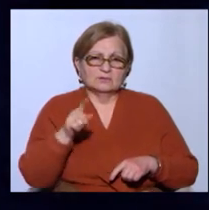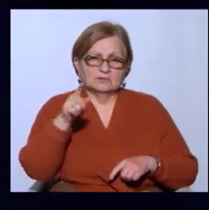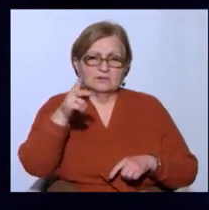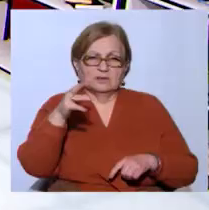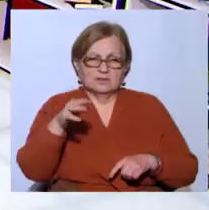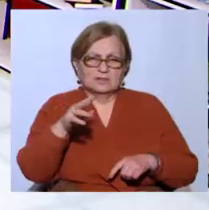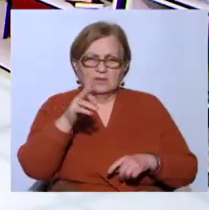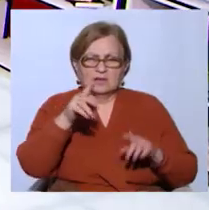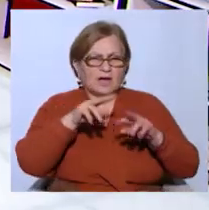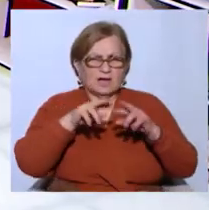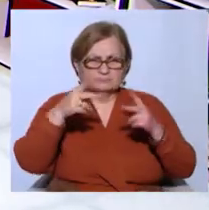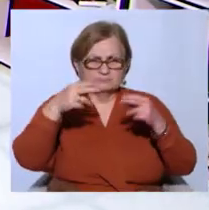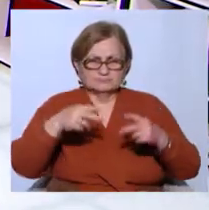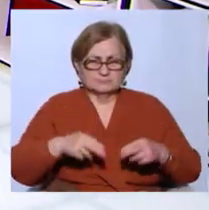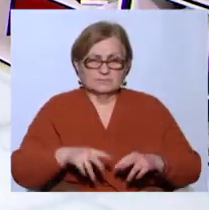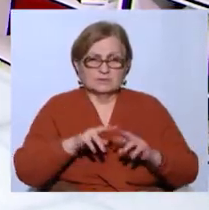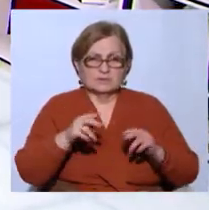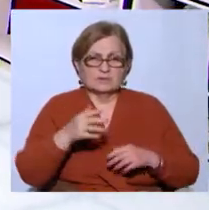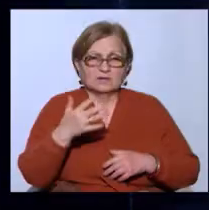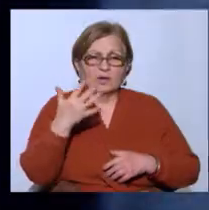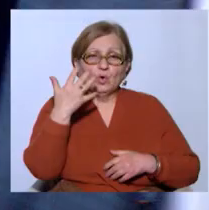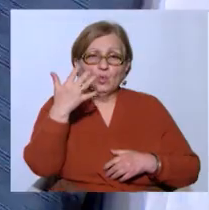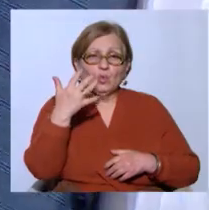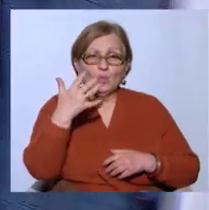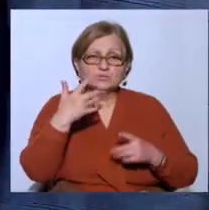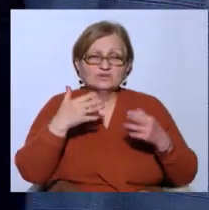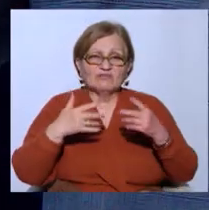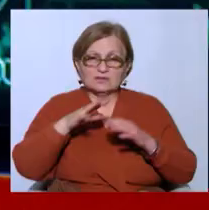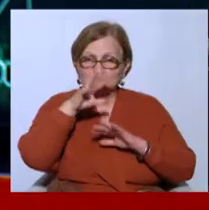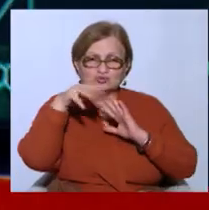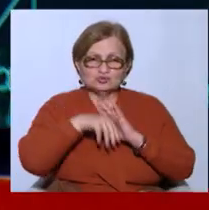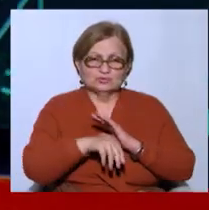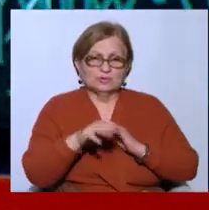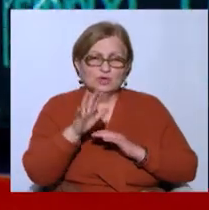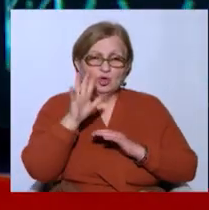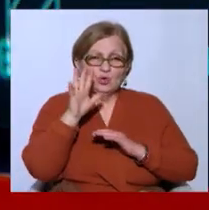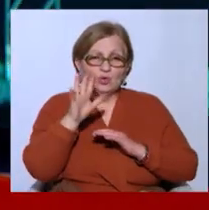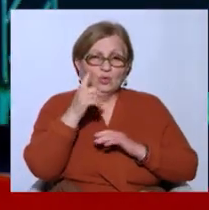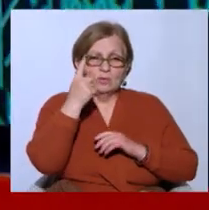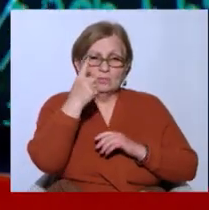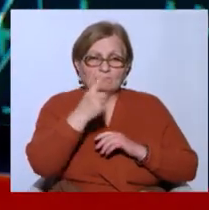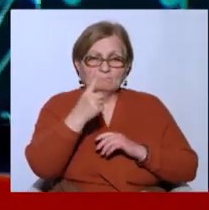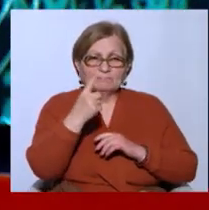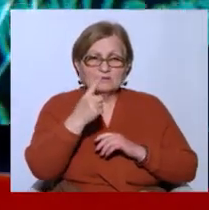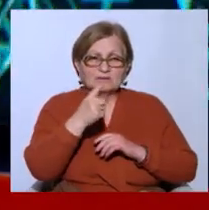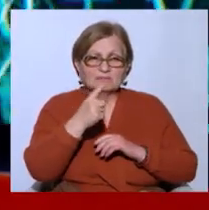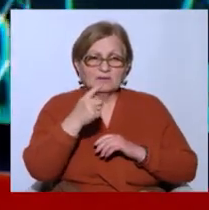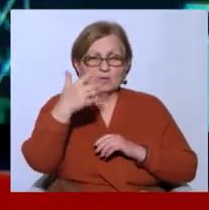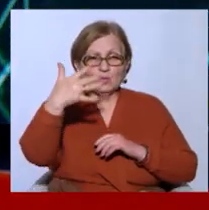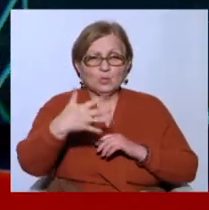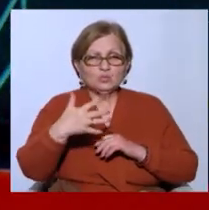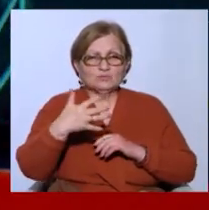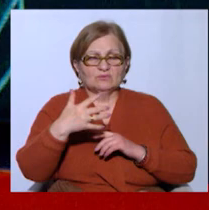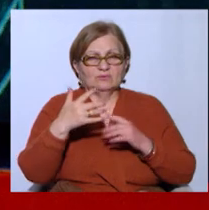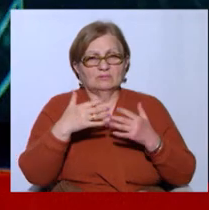3, 7 და 9. შესაბამისად ჩვენ გვაქვს აი აქ 5 ვარიანტი. ყველა 5 ვარიანტს პირველი ციფრისთვის შეესაბამება 5 ვარიანტი, რაც